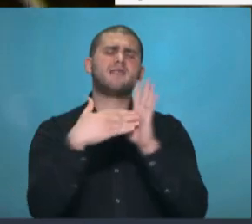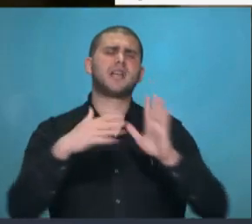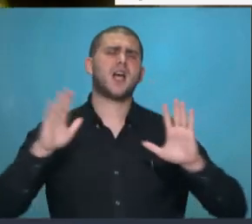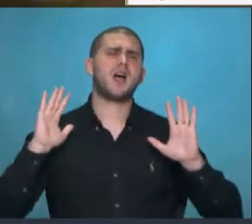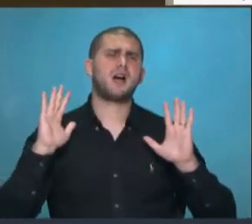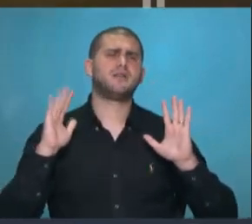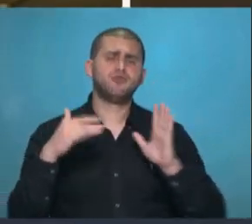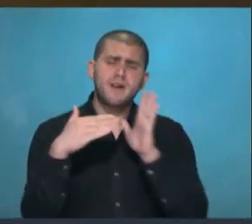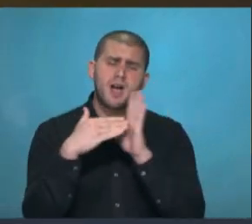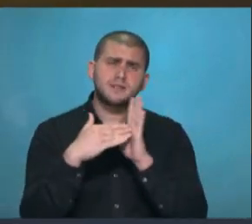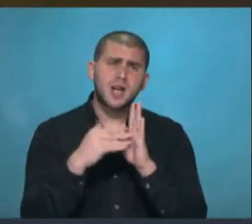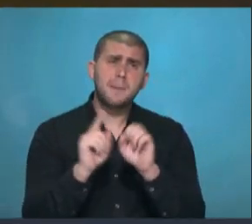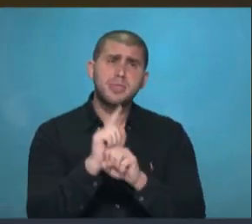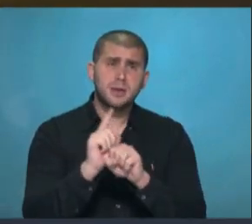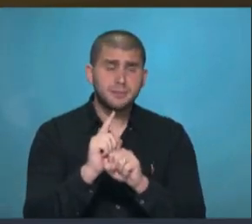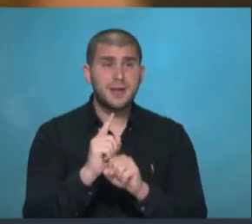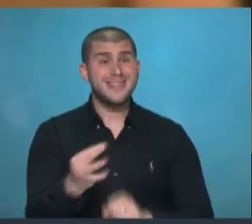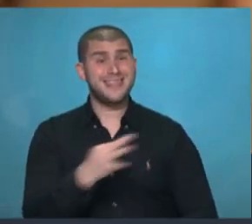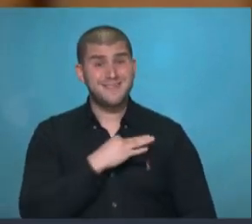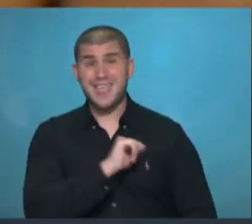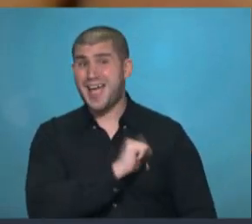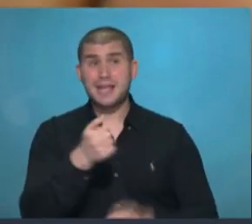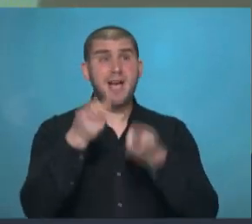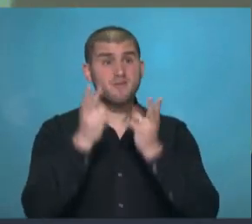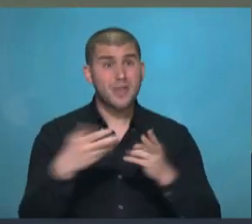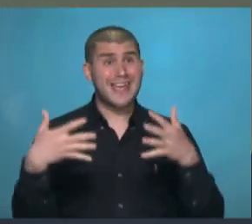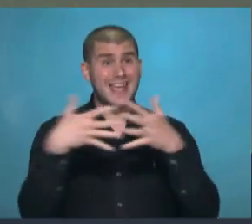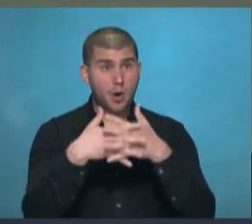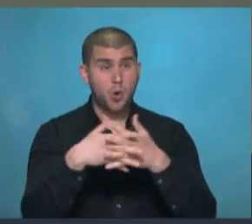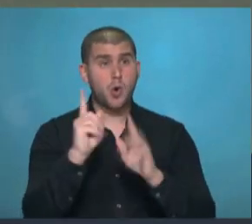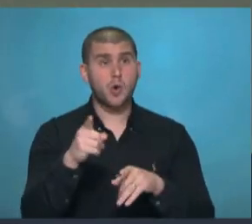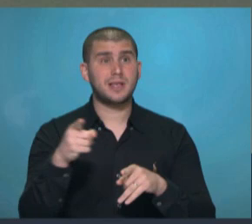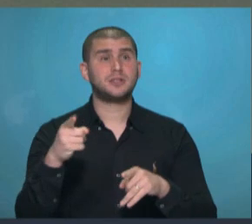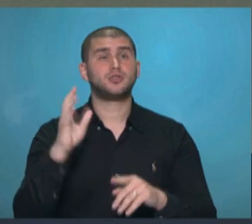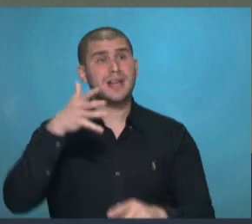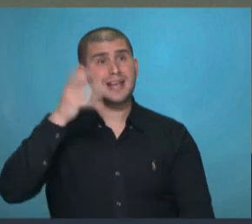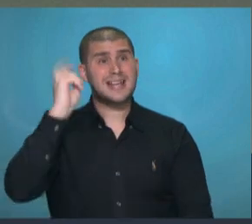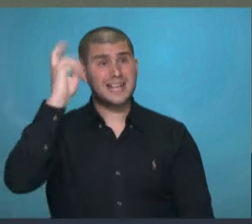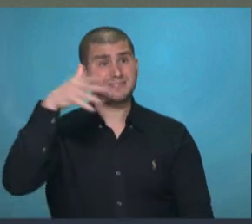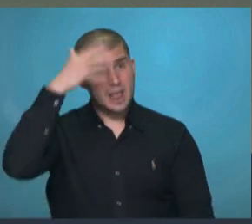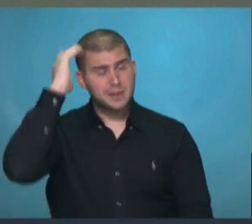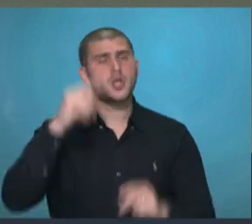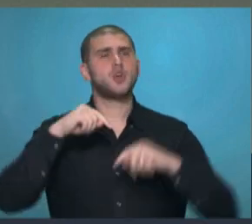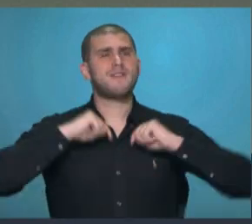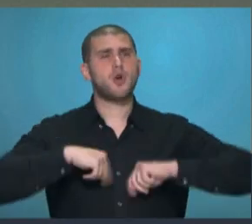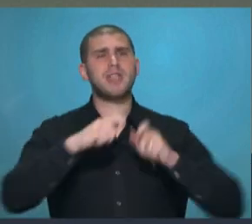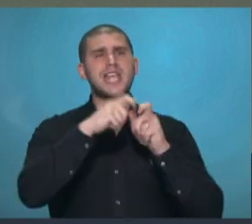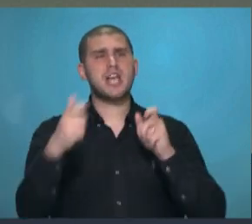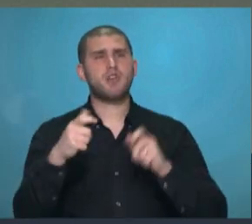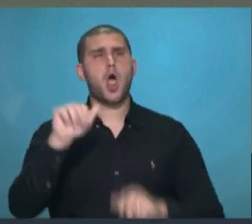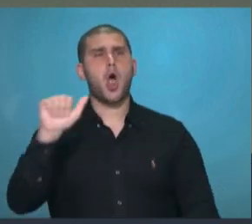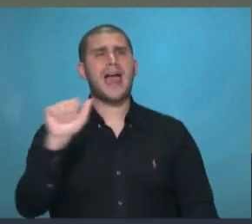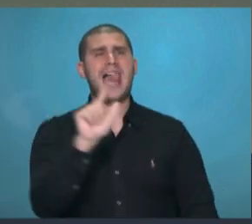יוצאים להפסקה כרגע. הנפגעת המשמעותית מהאפשרות לאיחוד בין גנץ ללפיד היא יושבת ראש מפלגת גשר, אורלי לוי